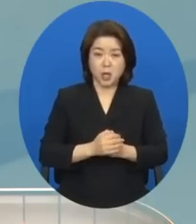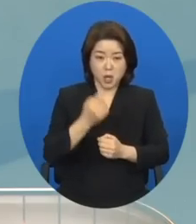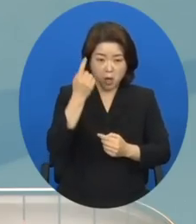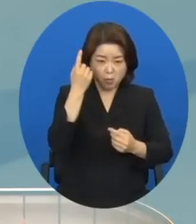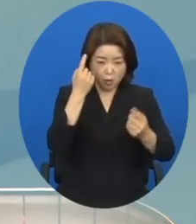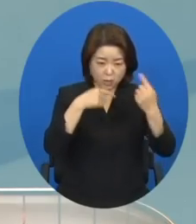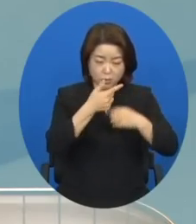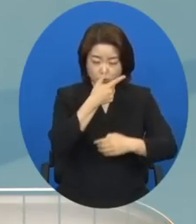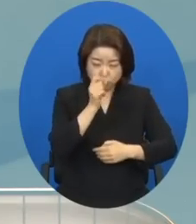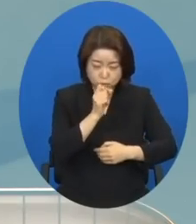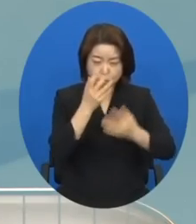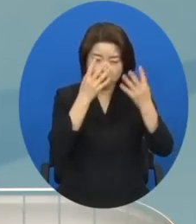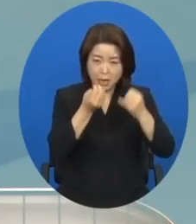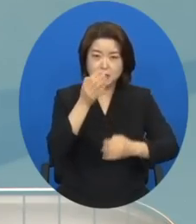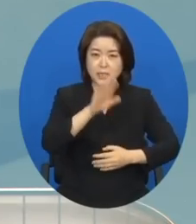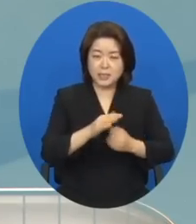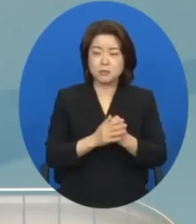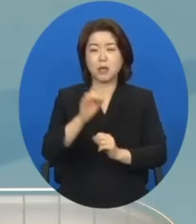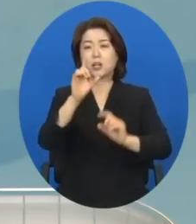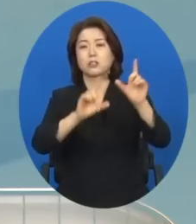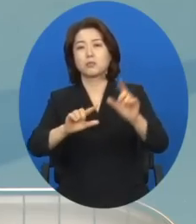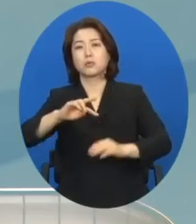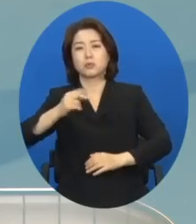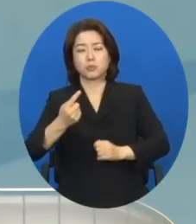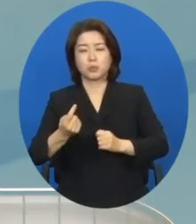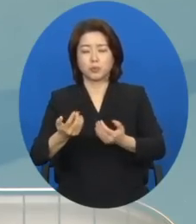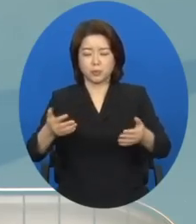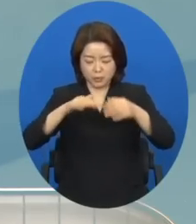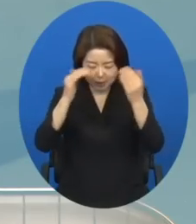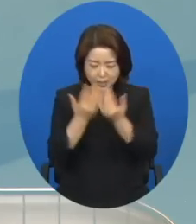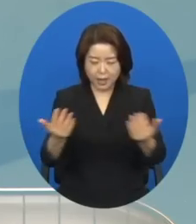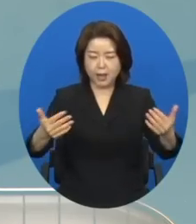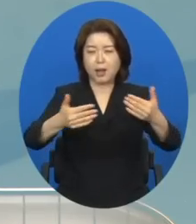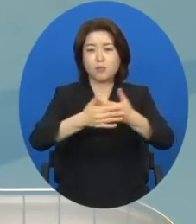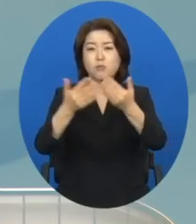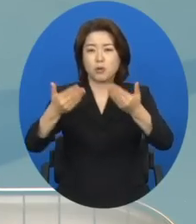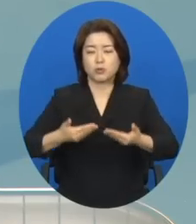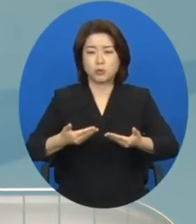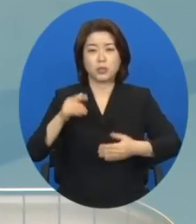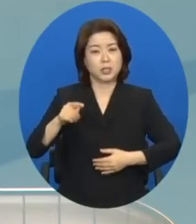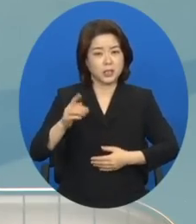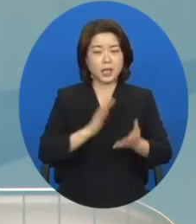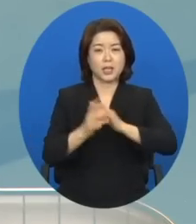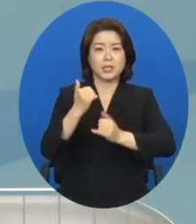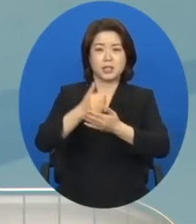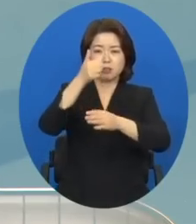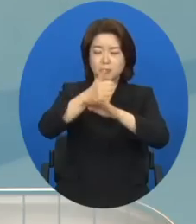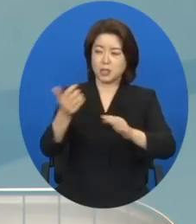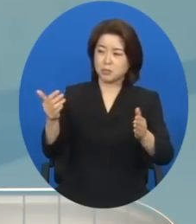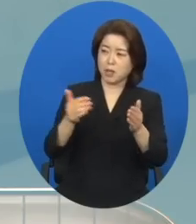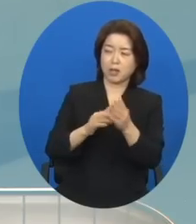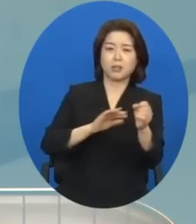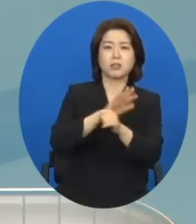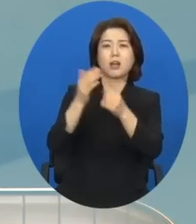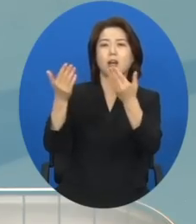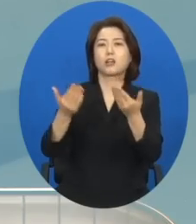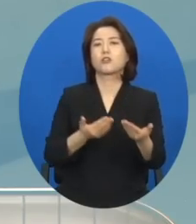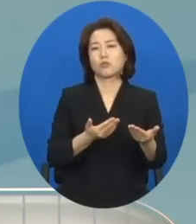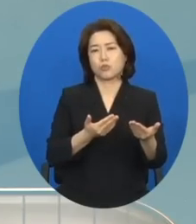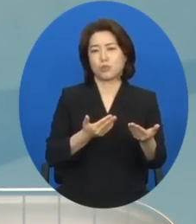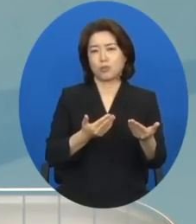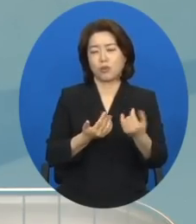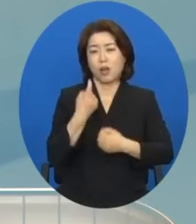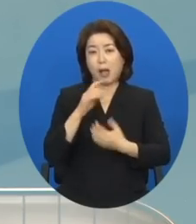주님은 그 모습마저도 함께 품으신 것이죠. 그것이 예수님이 끝까지 사랑하시는 사랑이었던 것입니다. 만일